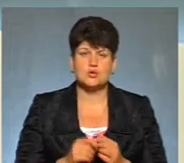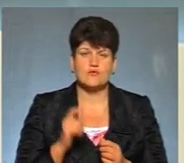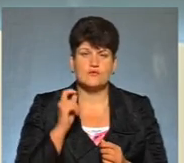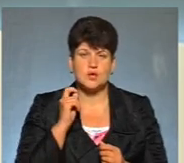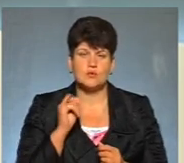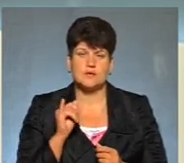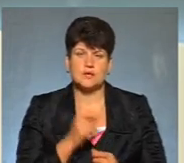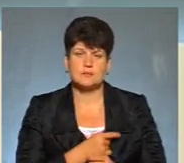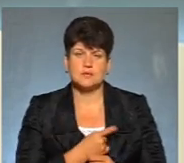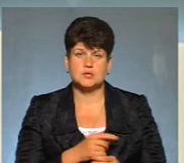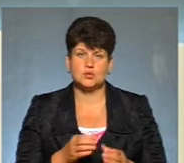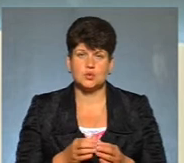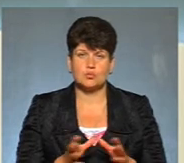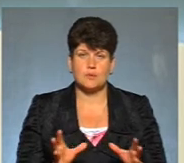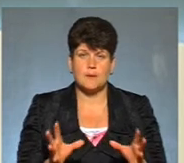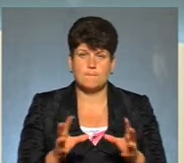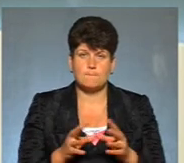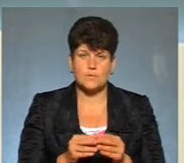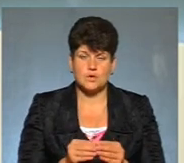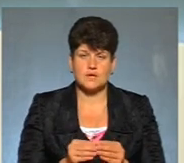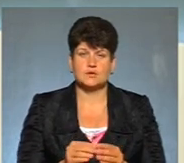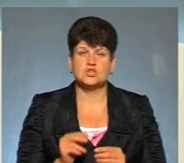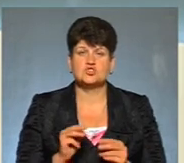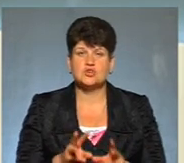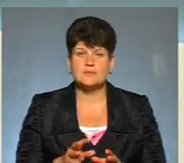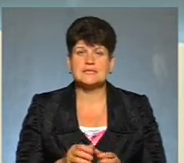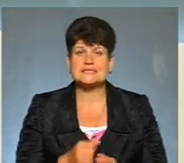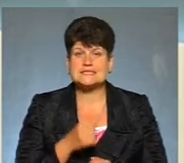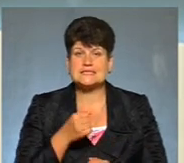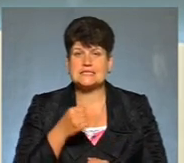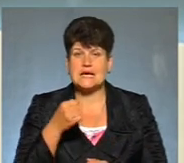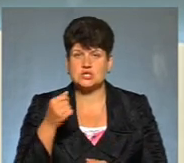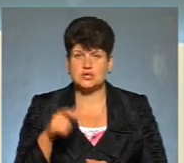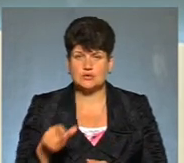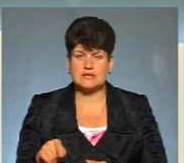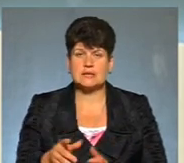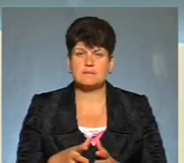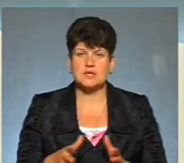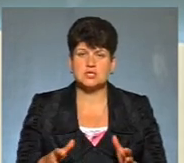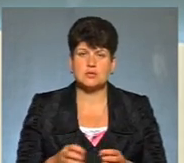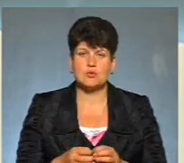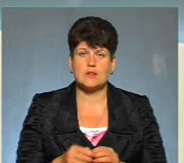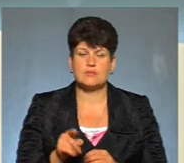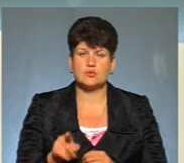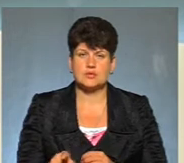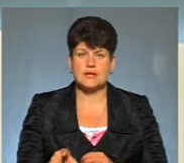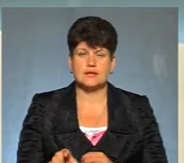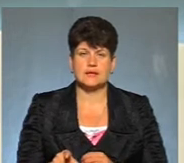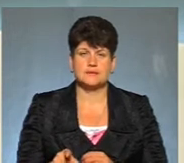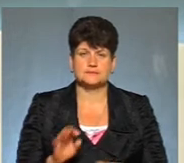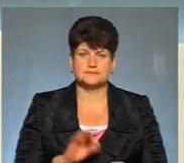групи, вони поєднуються, і чим старша людина, тим більше в неї проблем хронічного